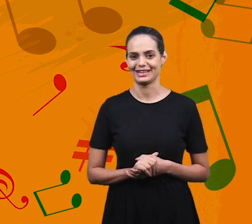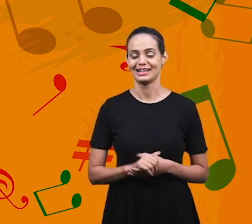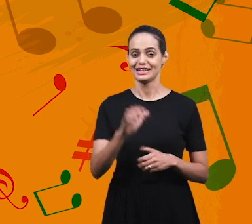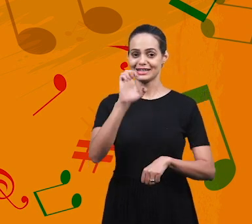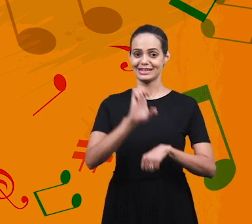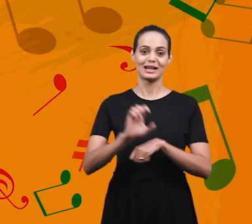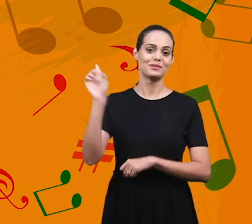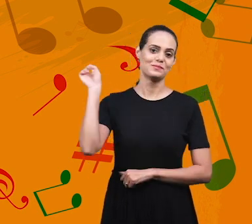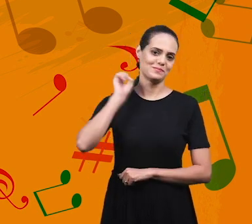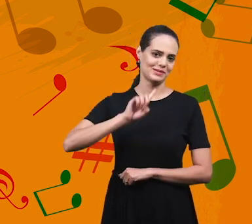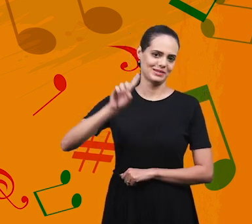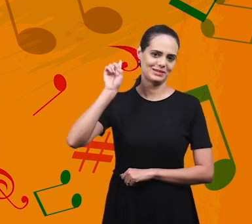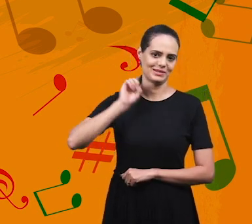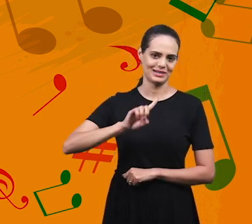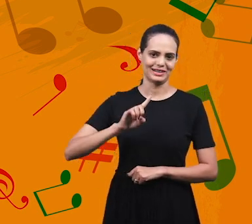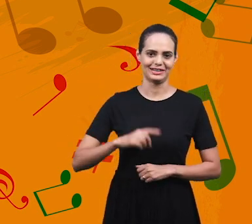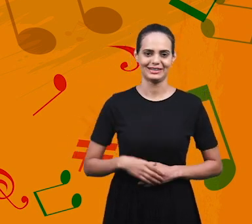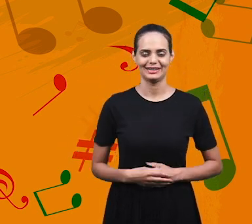Janaúba, Minas Gerais.